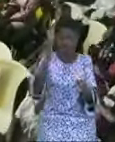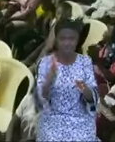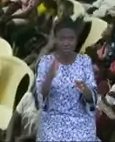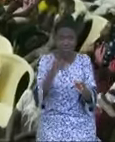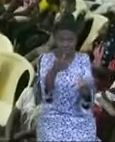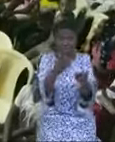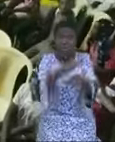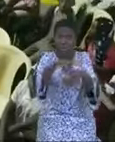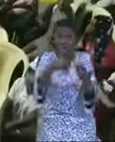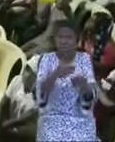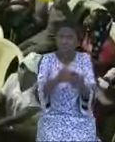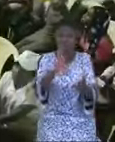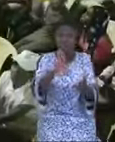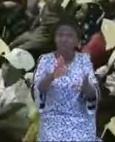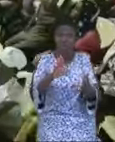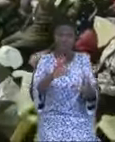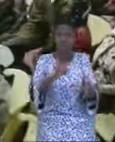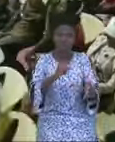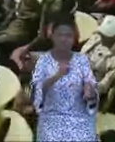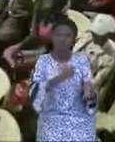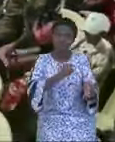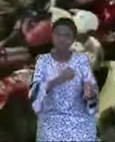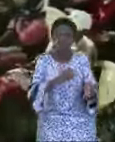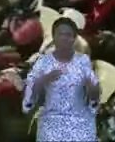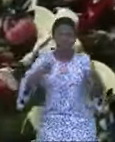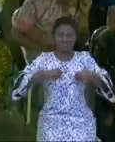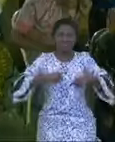condamnation tout est jugement